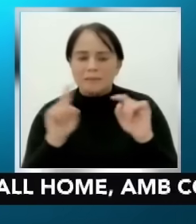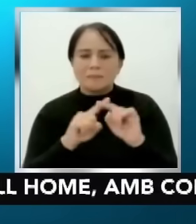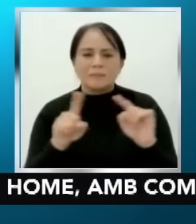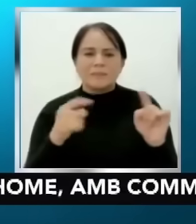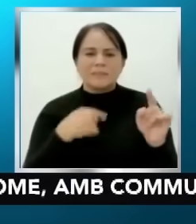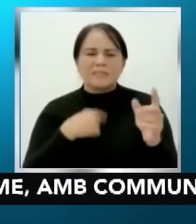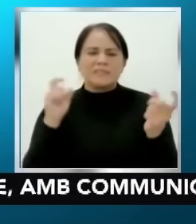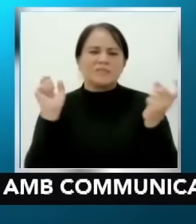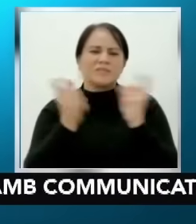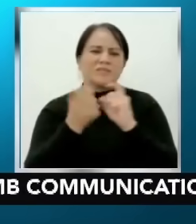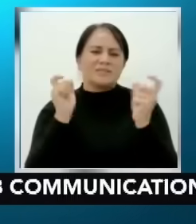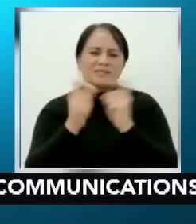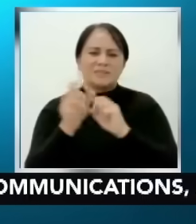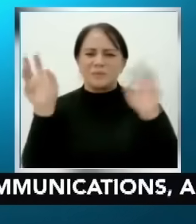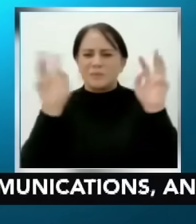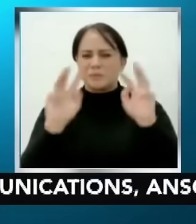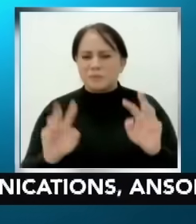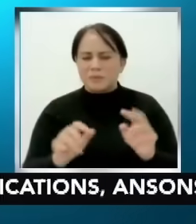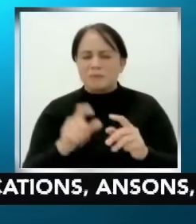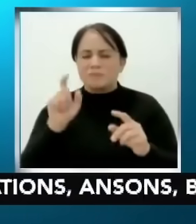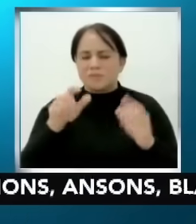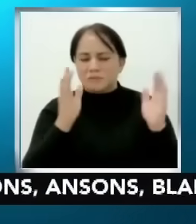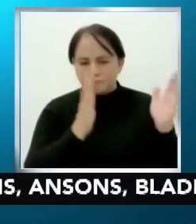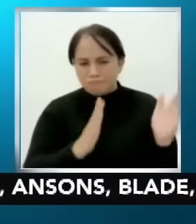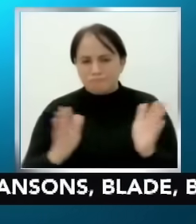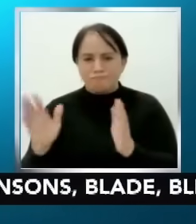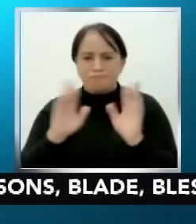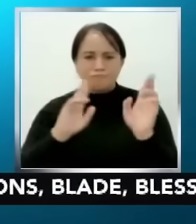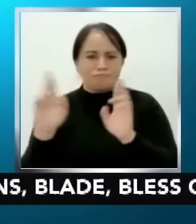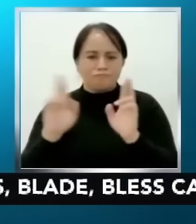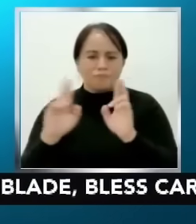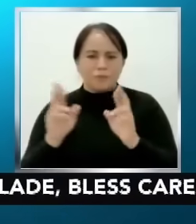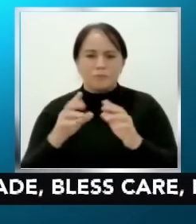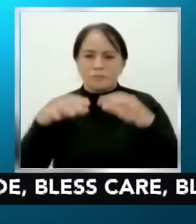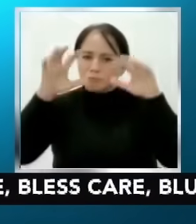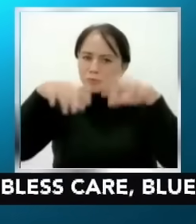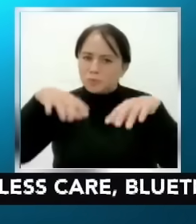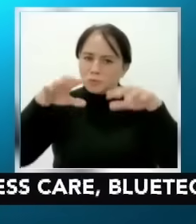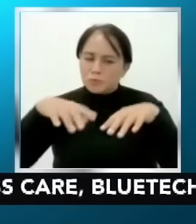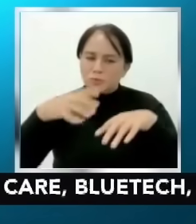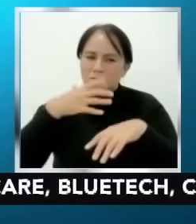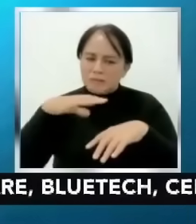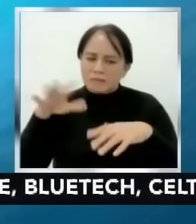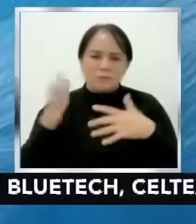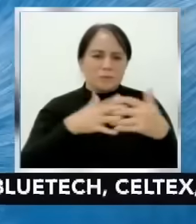pabago-bagong panahon, dapat maging handa pa rin tayo maparain or shine. Wala pa